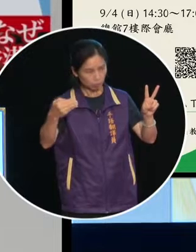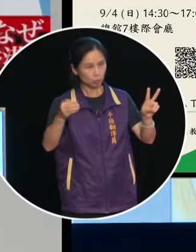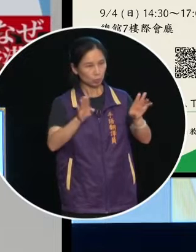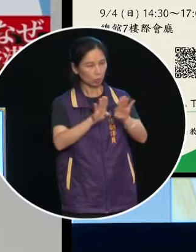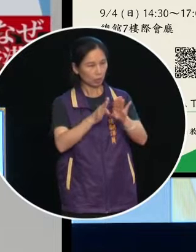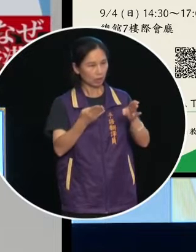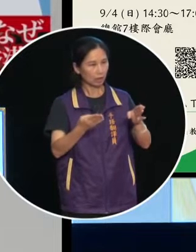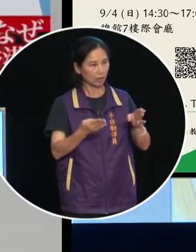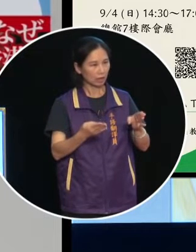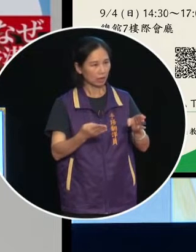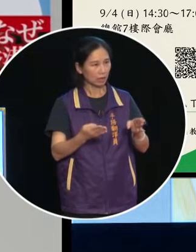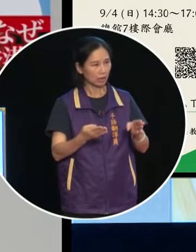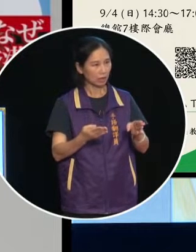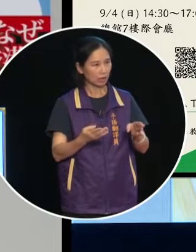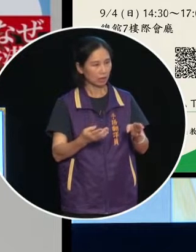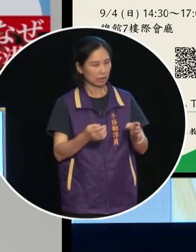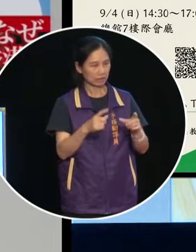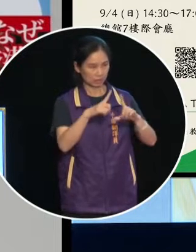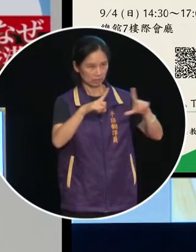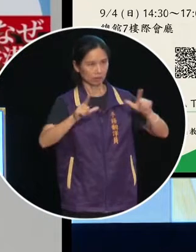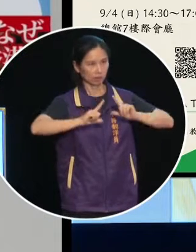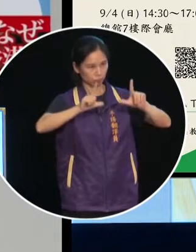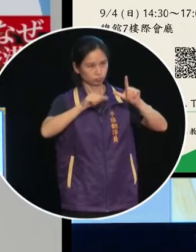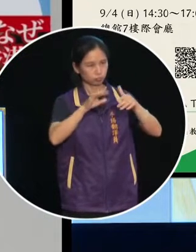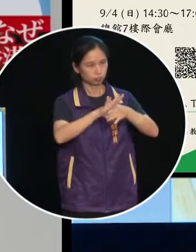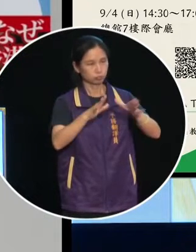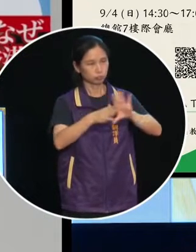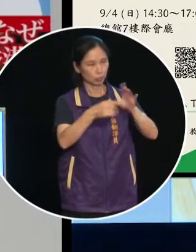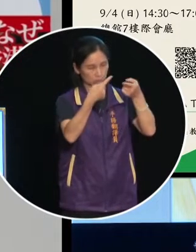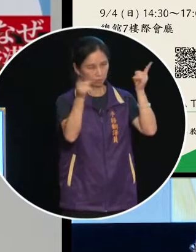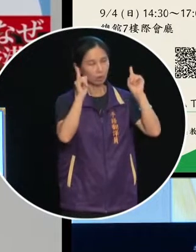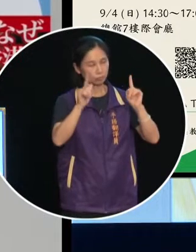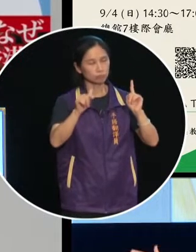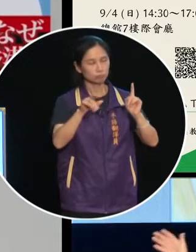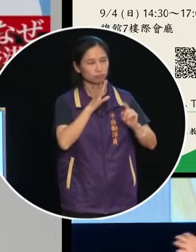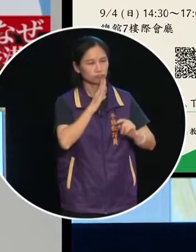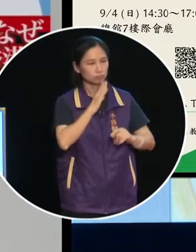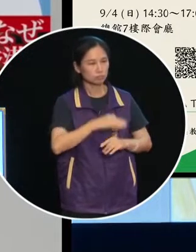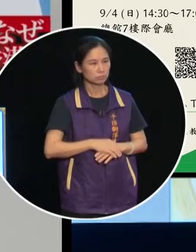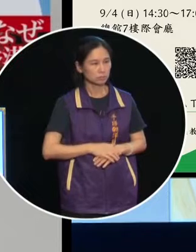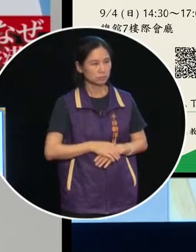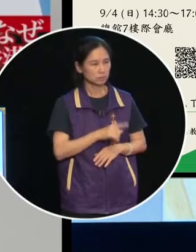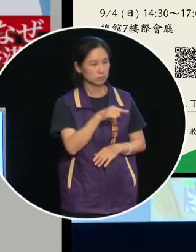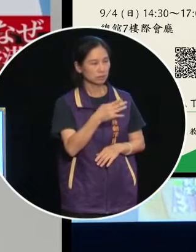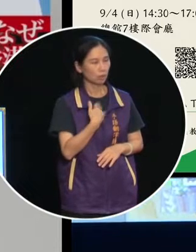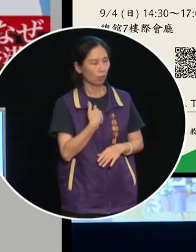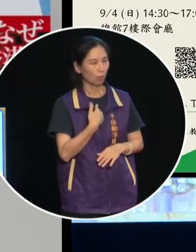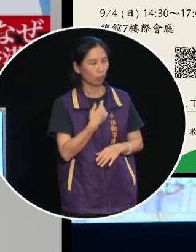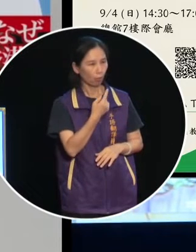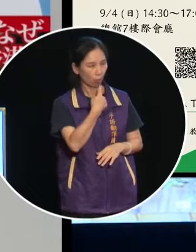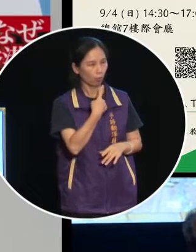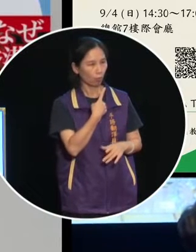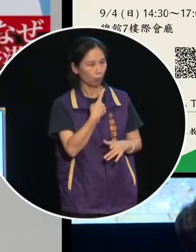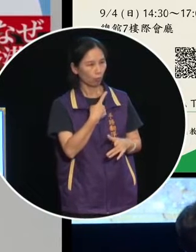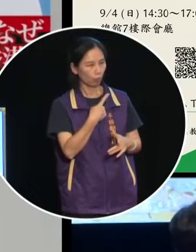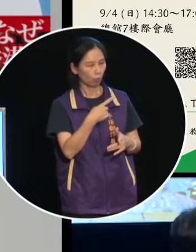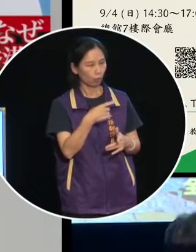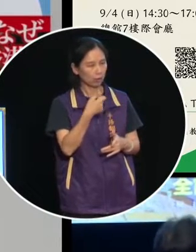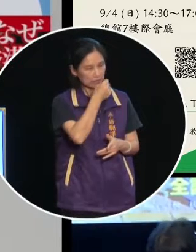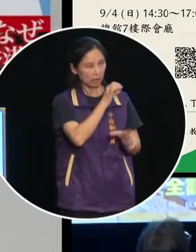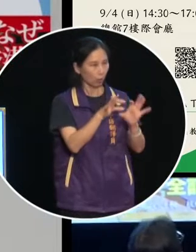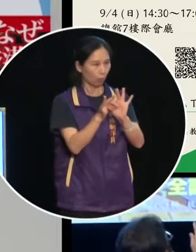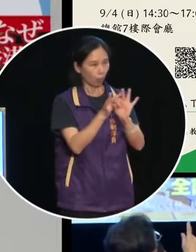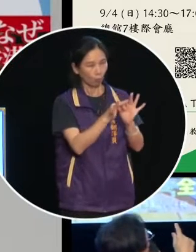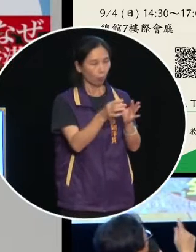2009年开始，大东文化大学校会系的老师。那么下面是有好几本有关台湾的书。那最